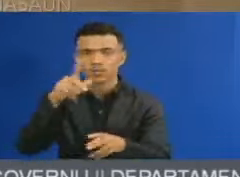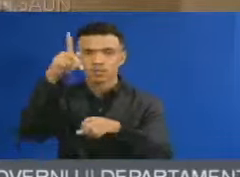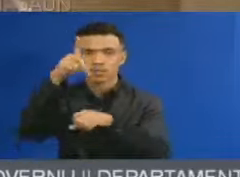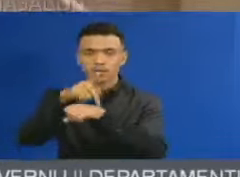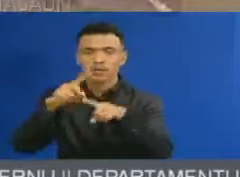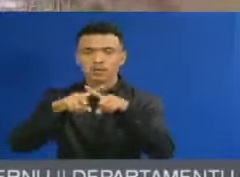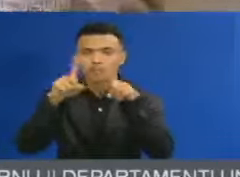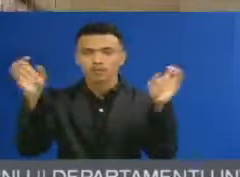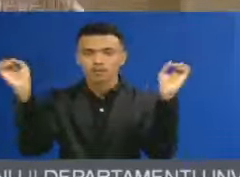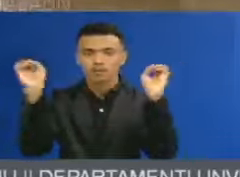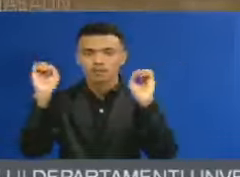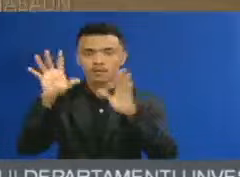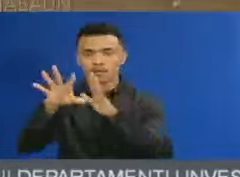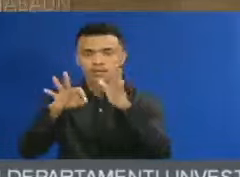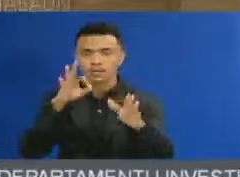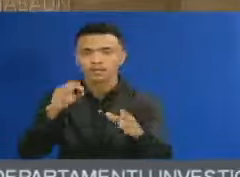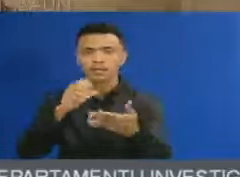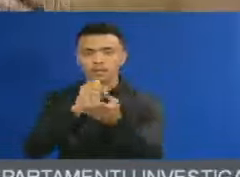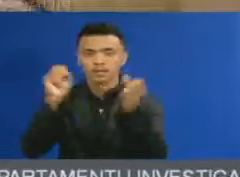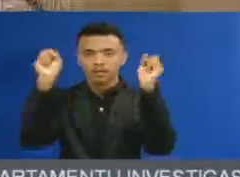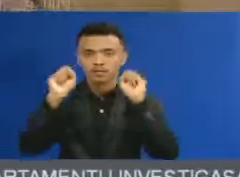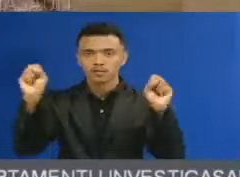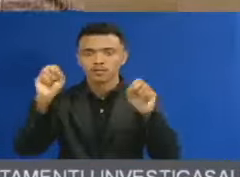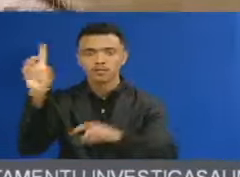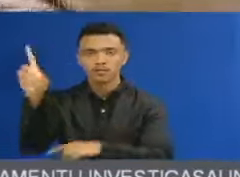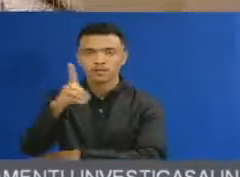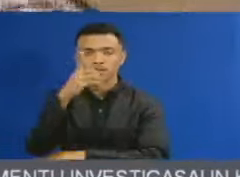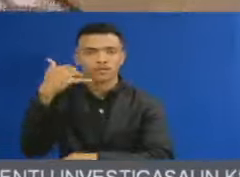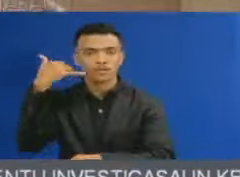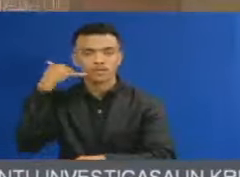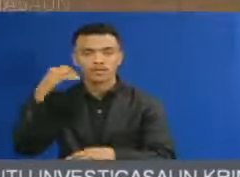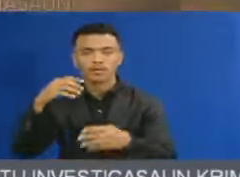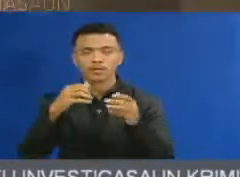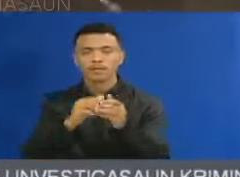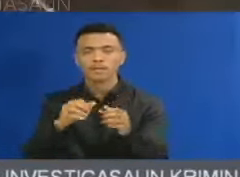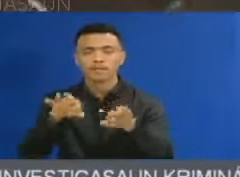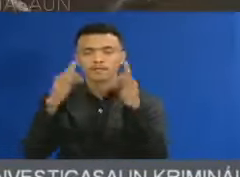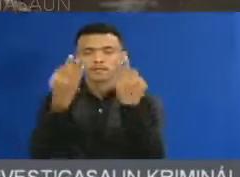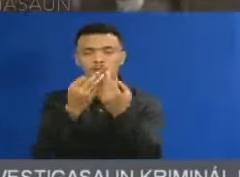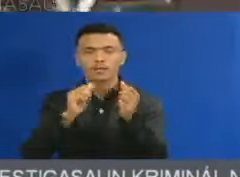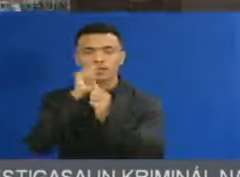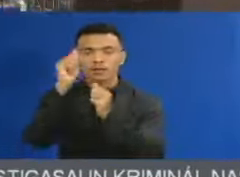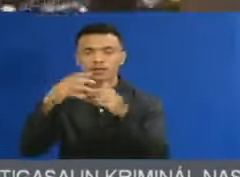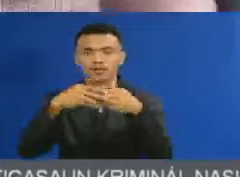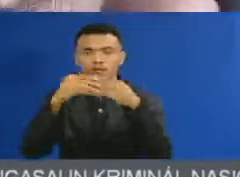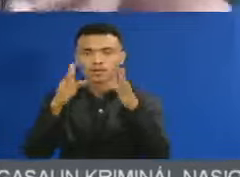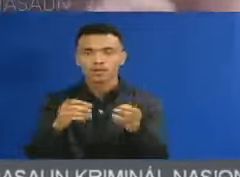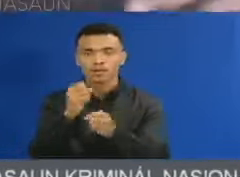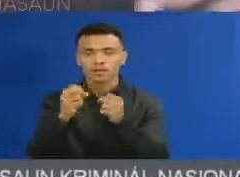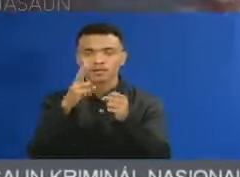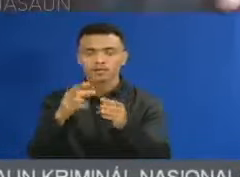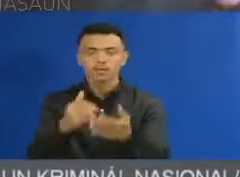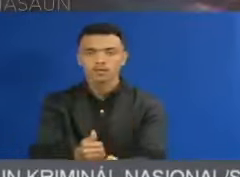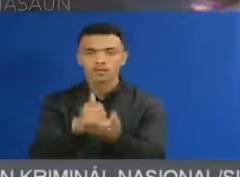be la consegue hetan iha sábado dader familia kontaktu autoridade proteção civil autoridade local no apoio